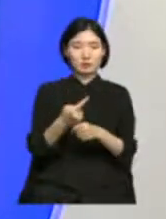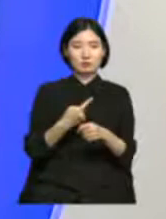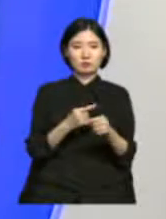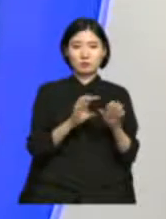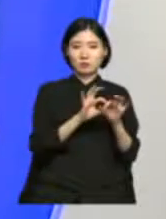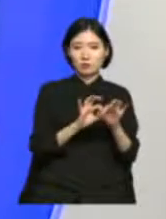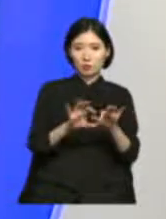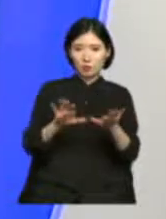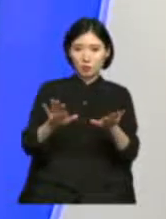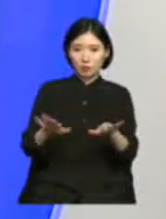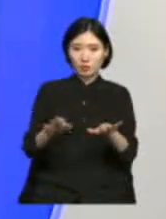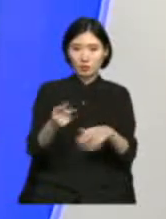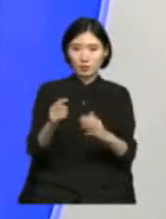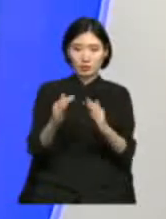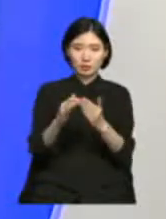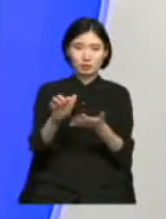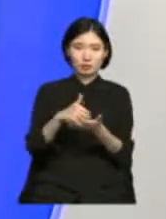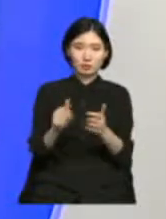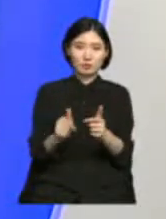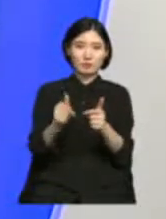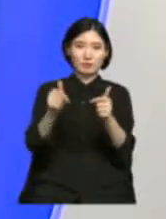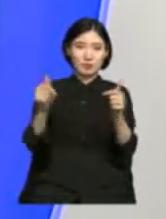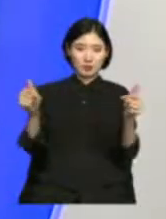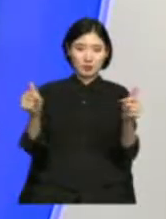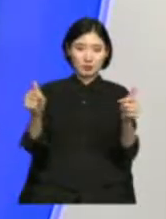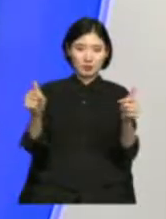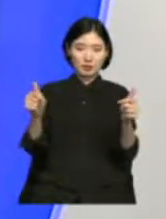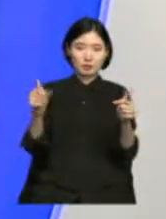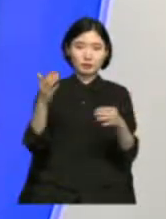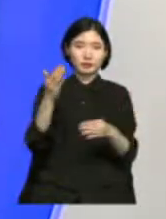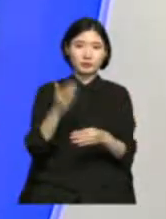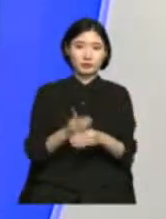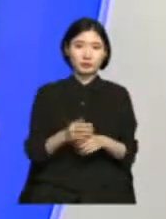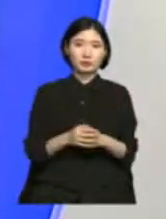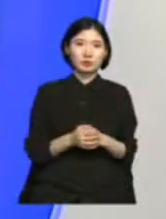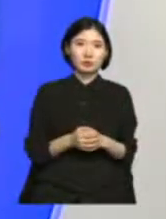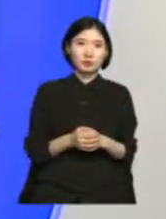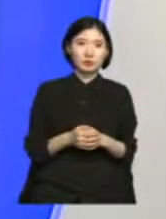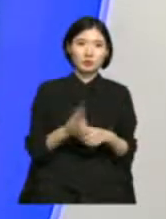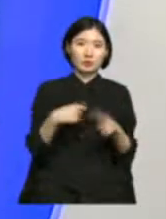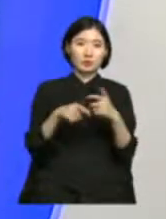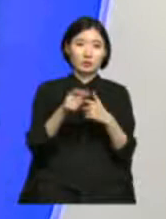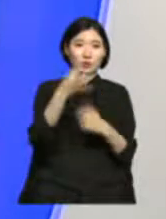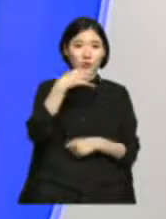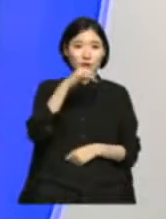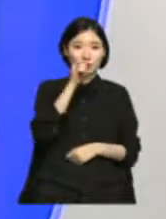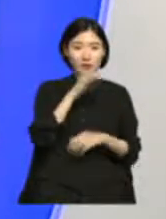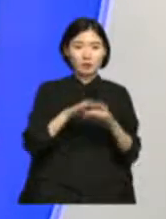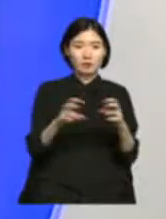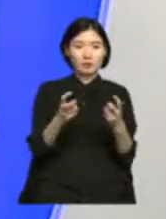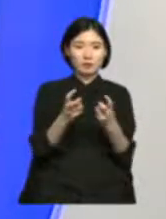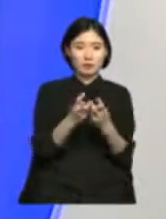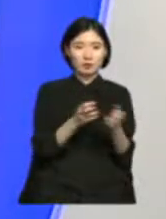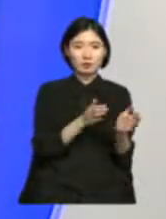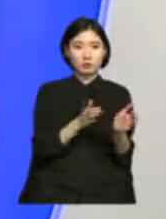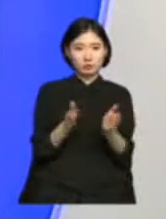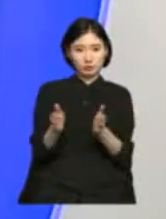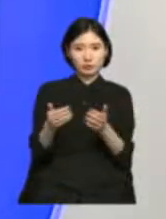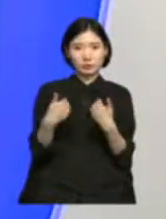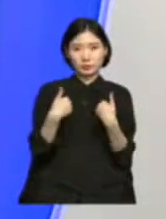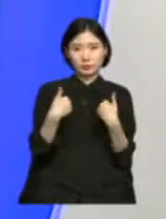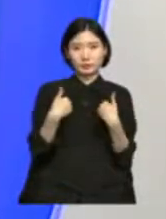이어 올해도 빈집의 숫자가 증가하고 있는 것으로 나타난 만큼 보다 실효성 있는 대책 마련이 필요할 것으로